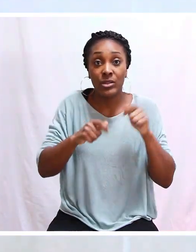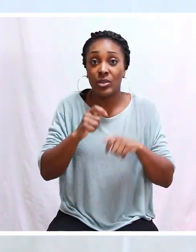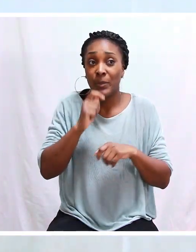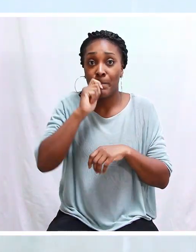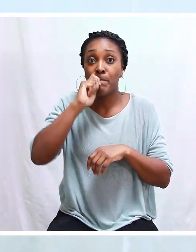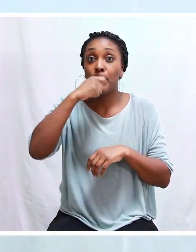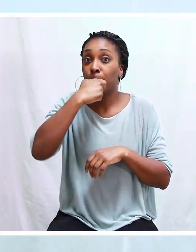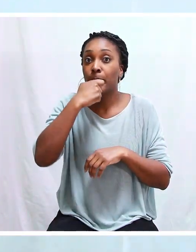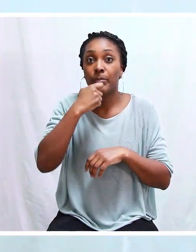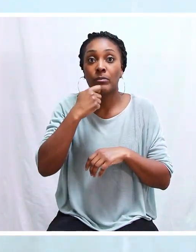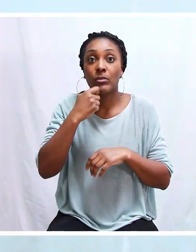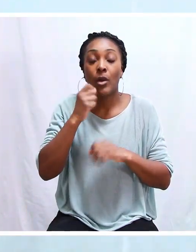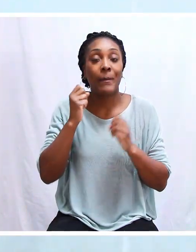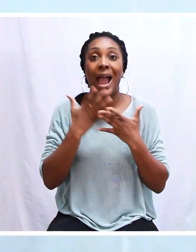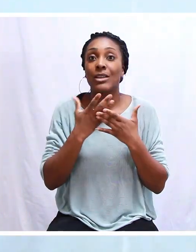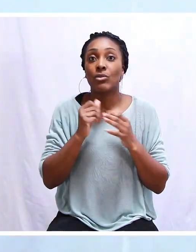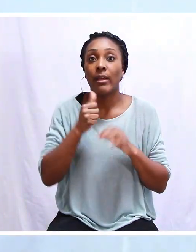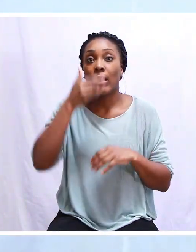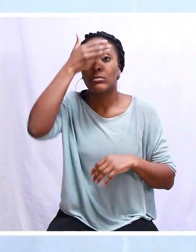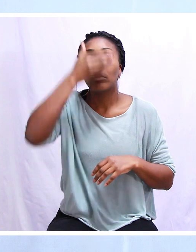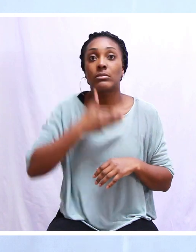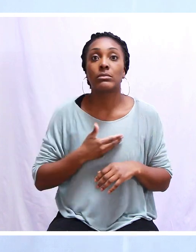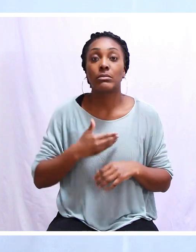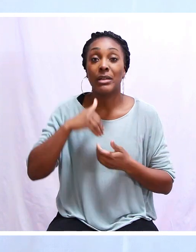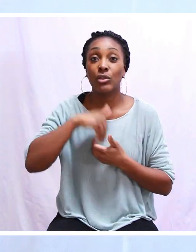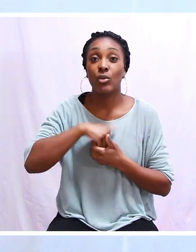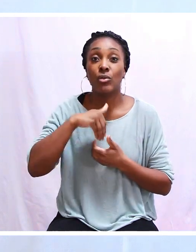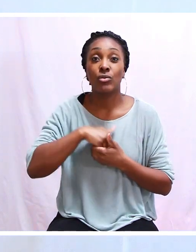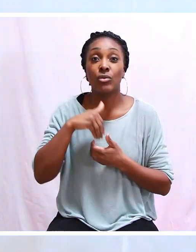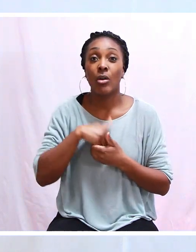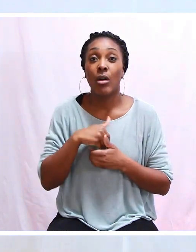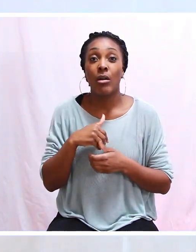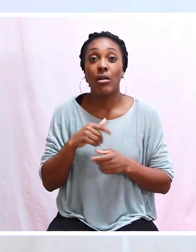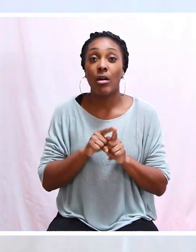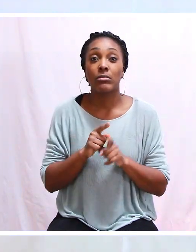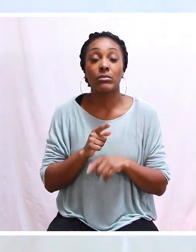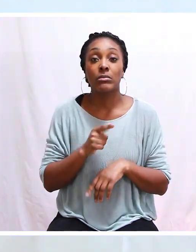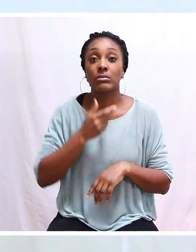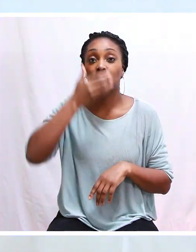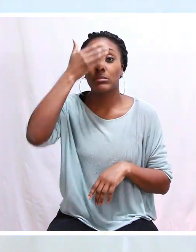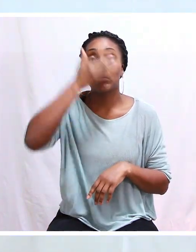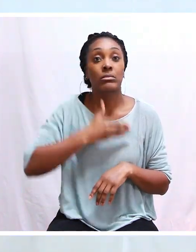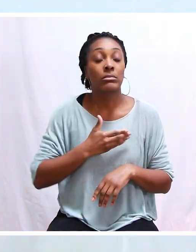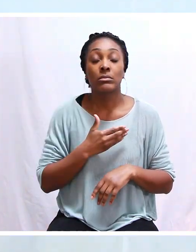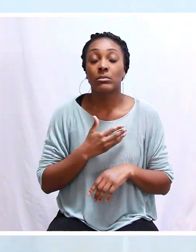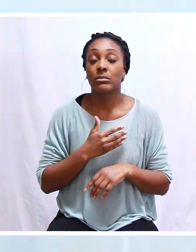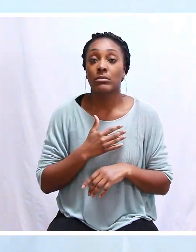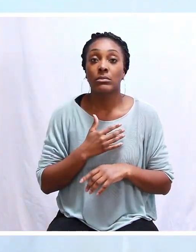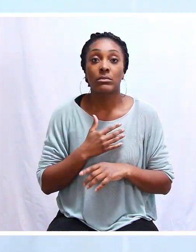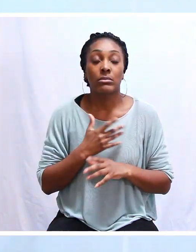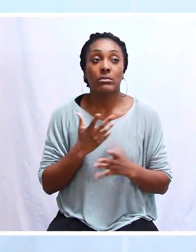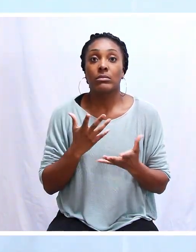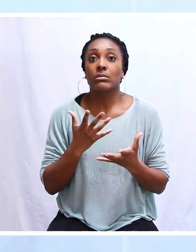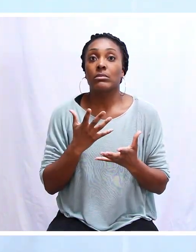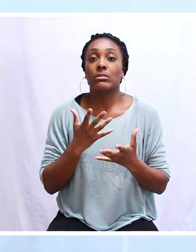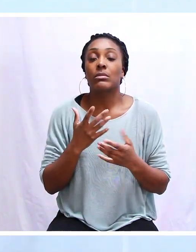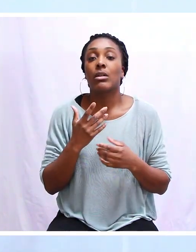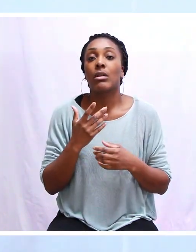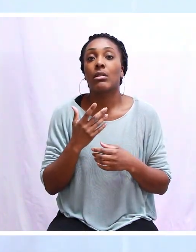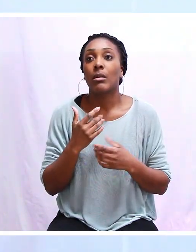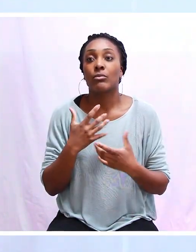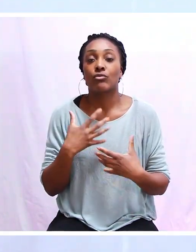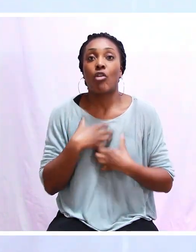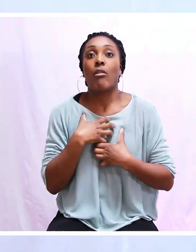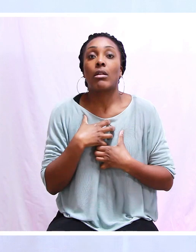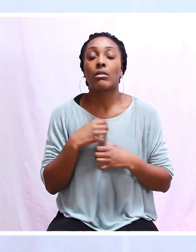avoir de réaction, mais ils vont avoir quelque chose à l'intérieur d'eux qui va les pousser à rester de marbre quelque part. Mais d'autres par contre vont être hyper expressifs